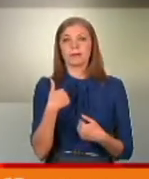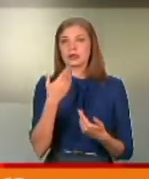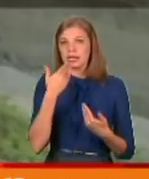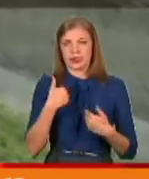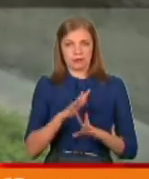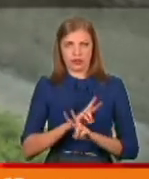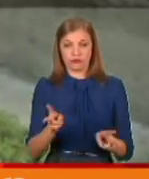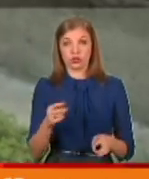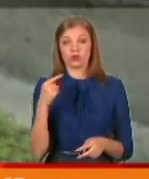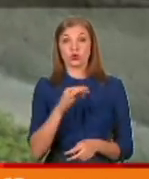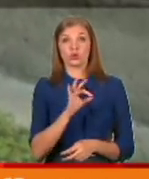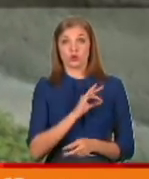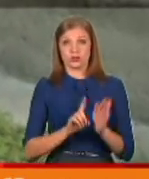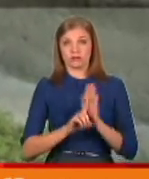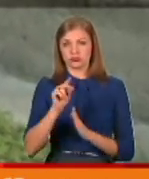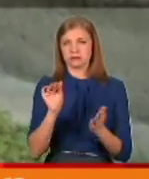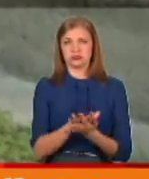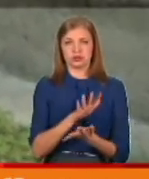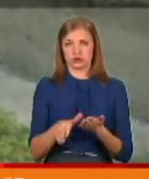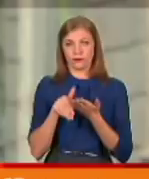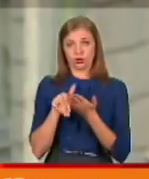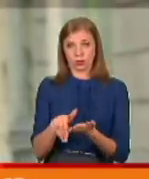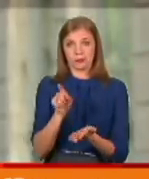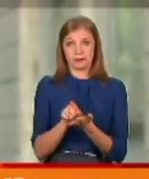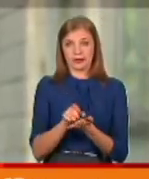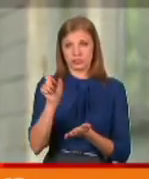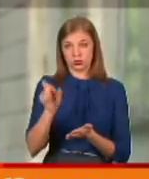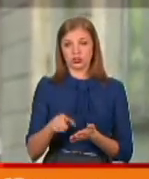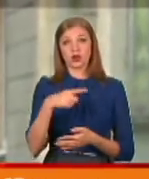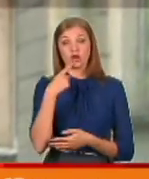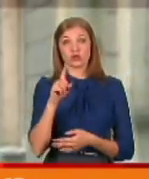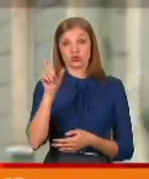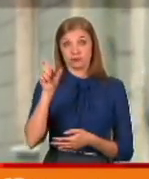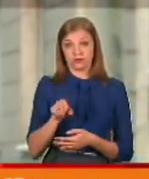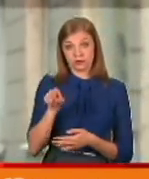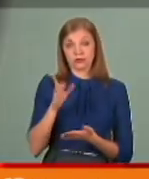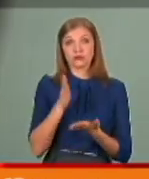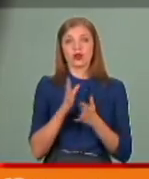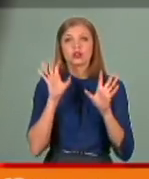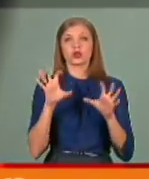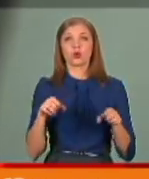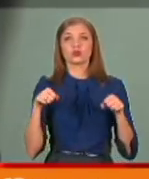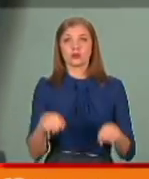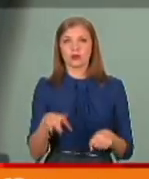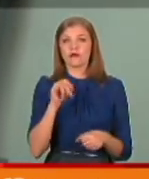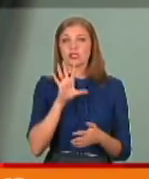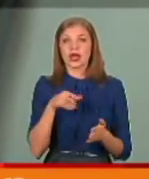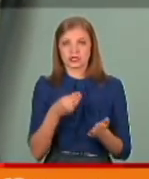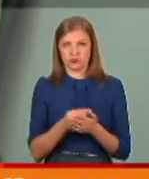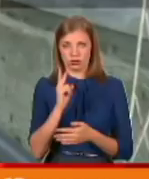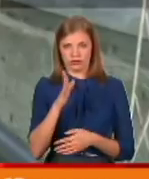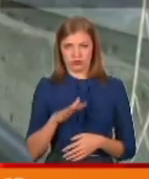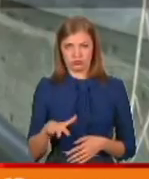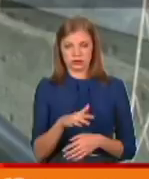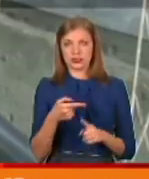давали згоди? Юристка, що взялася безкоштовно допомагати пенсіонеру, певнить, пан Георгій має законне право на свої квадратні